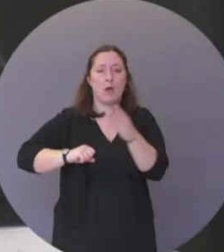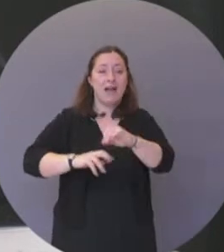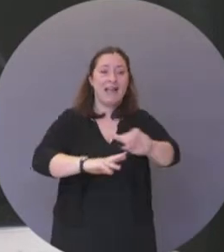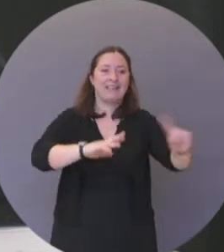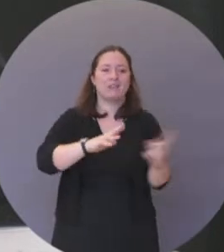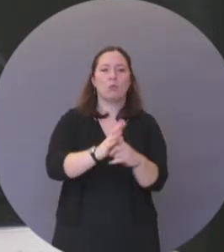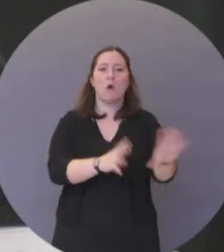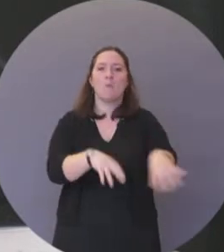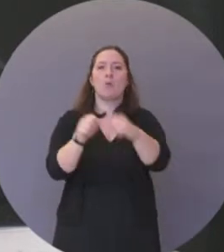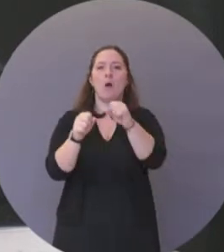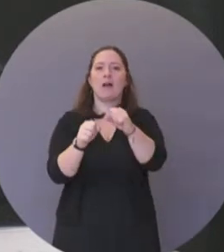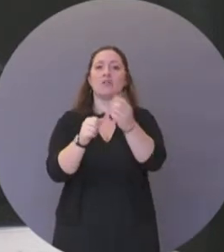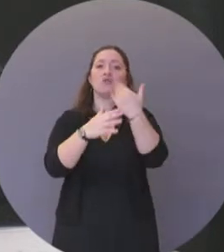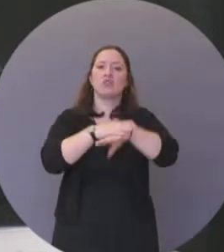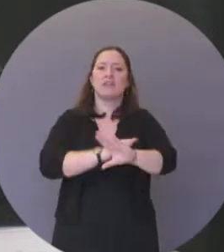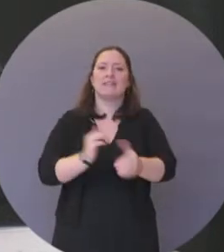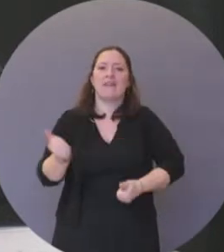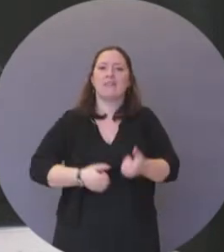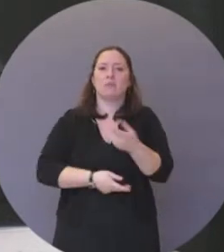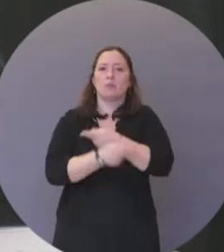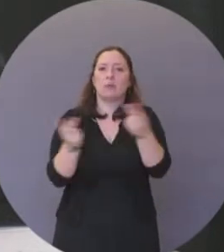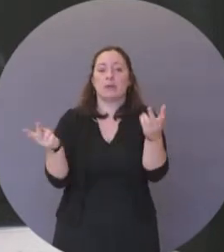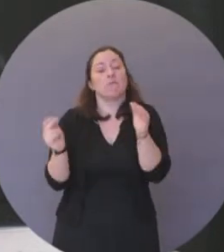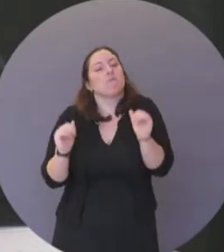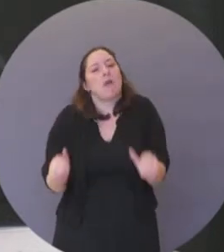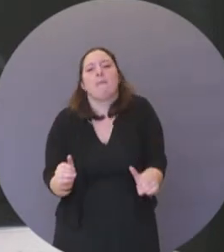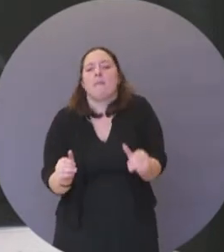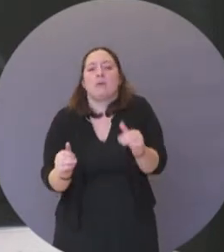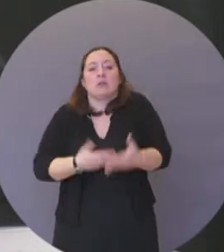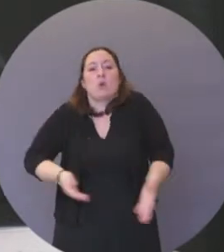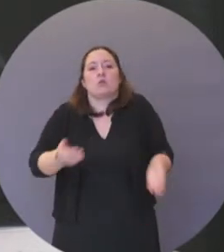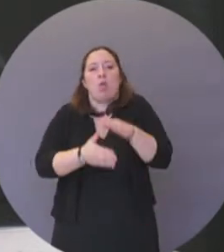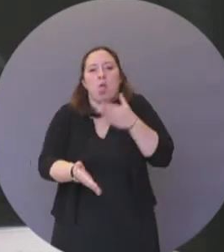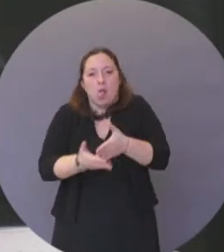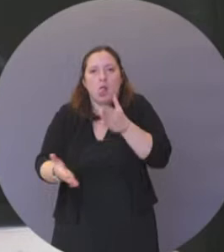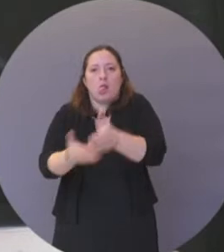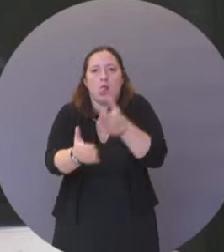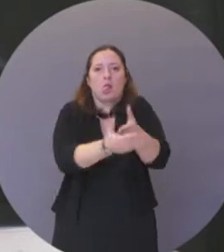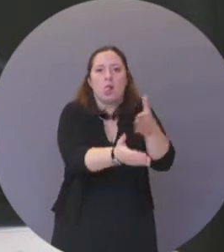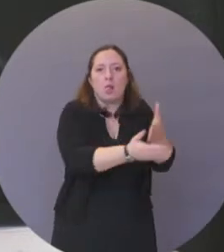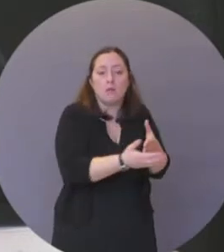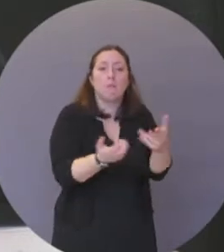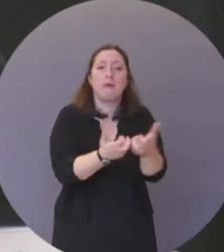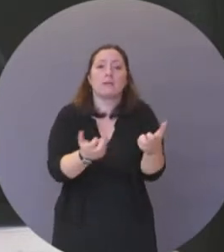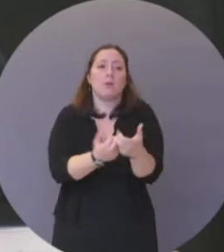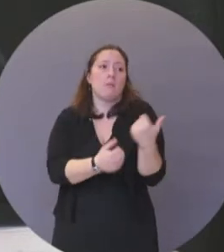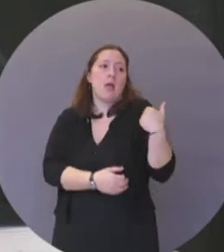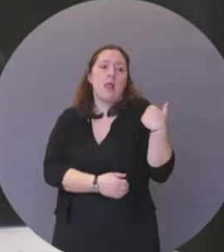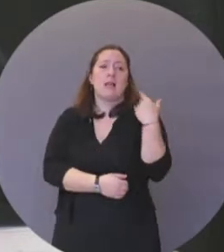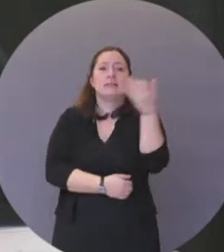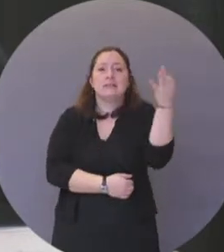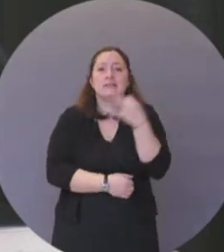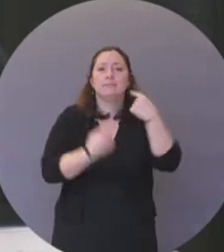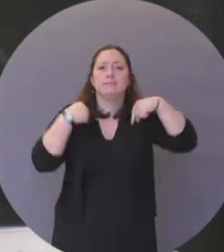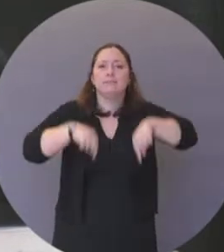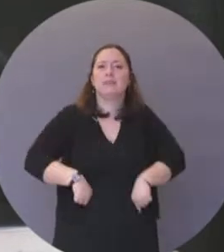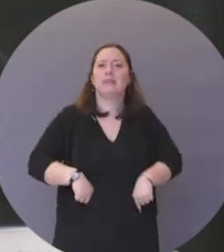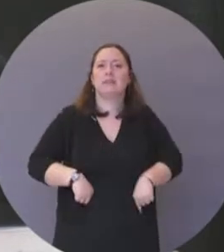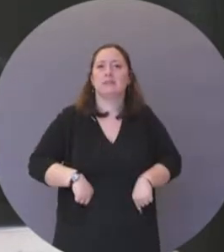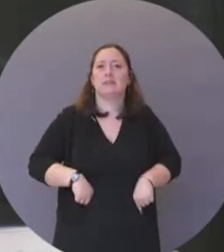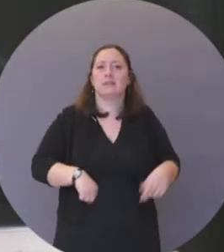avec toutes les difficultés qu'on y rencontre vous avez raison d'invoquer ce qu'a dit le ministre avec les